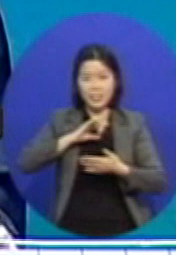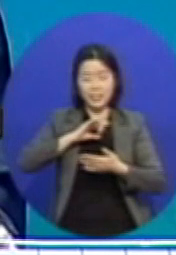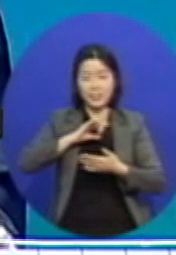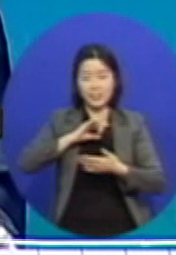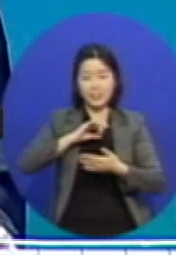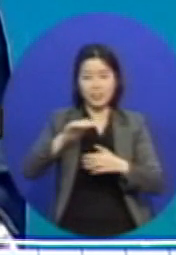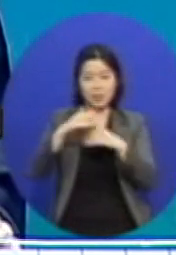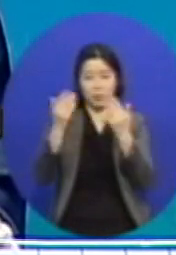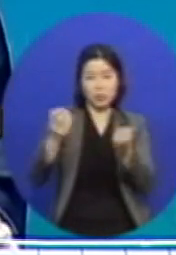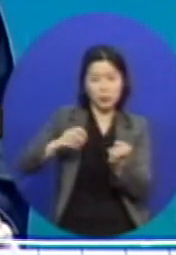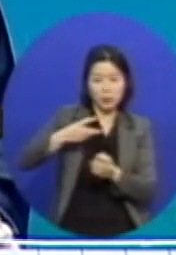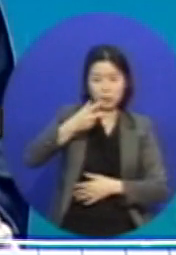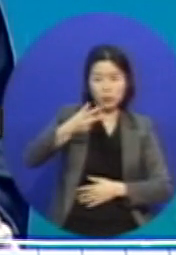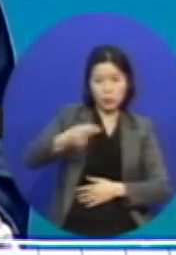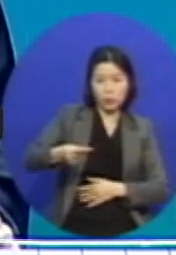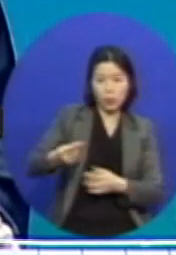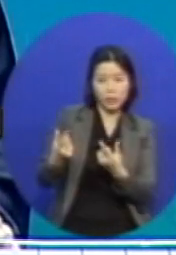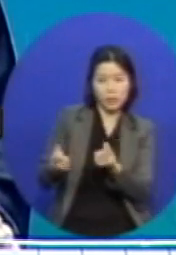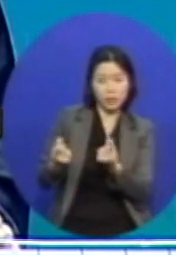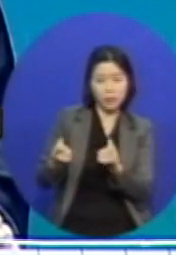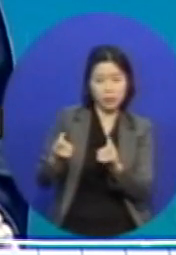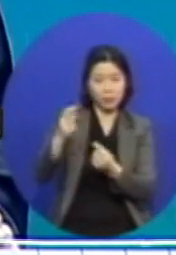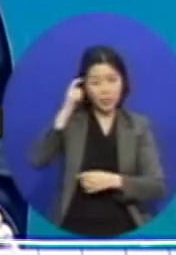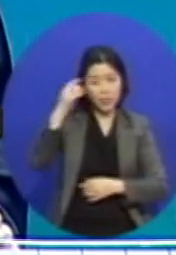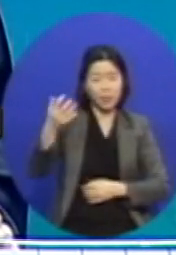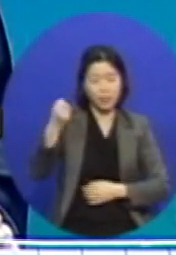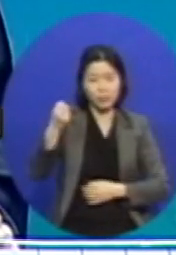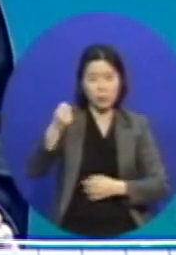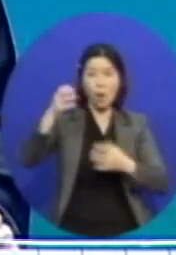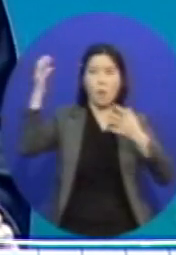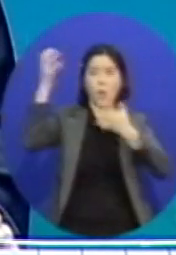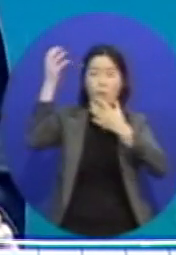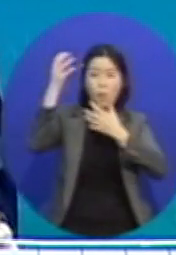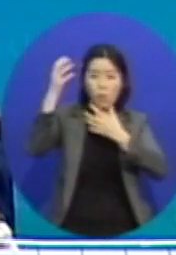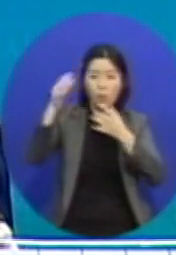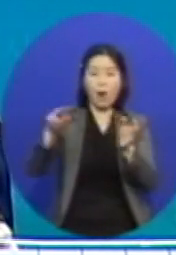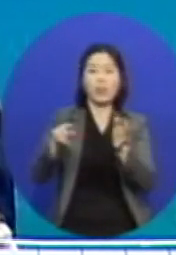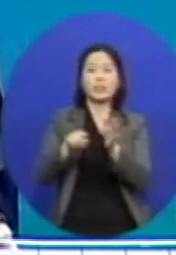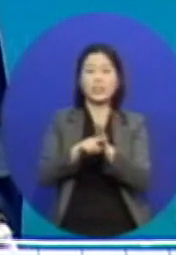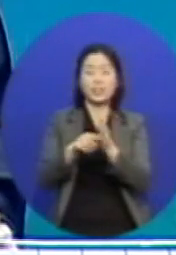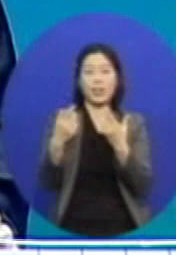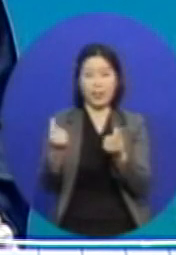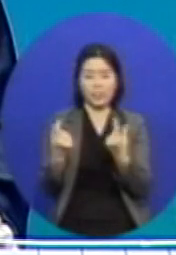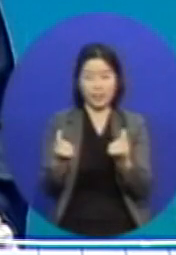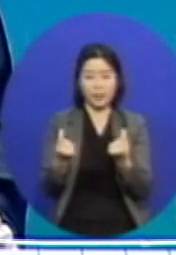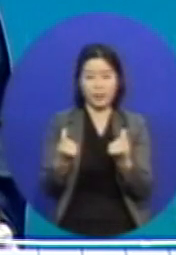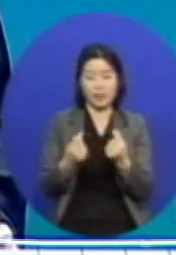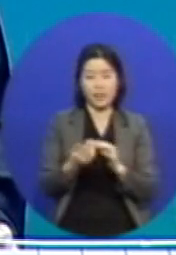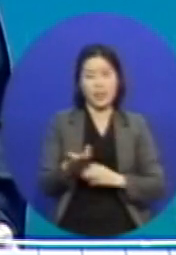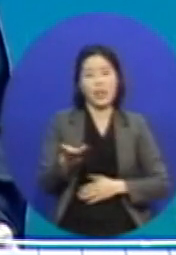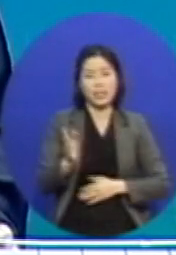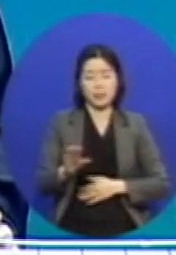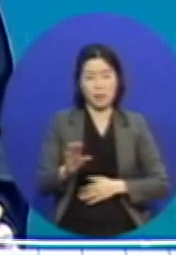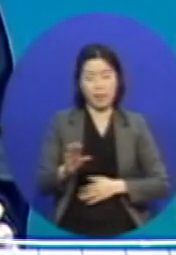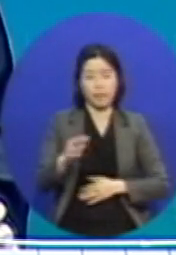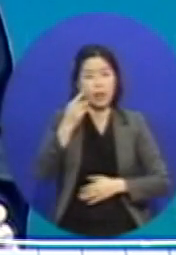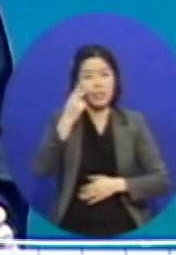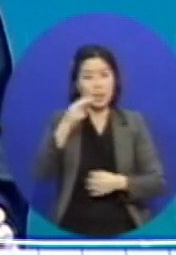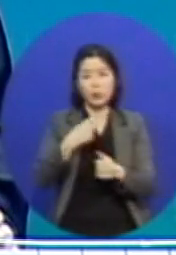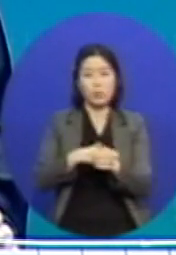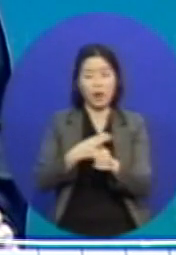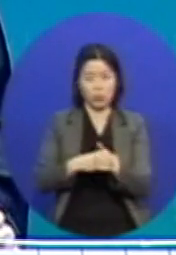일은 이건 너무 광신자 가 하는거 아니겠어요 근데 사도 바울이 그 괜히 그런게